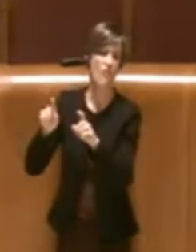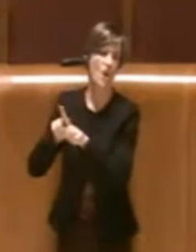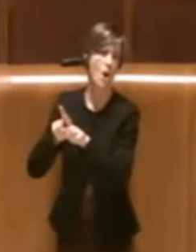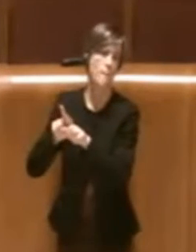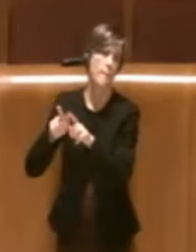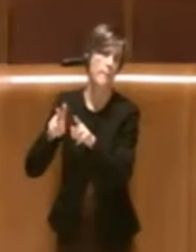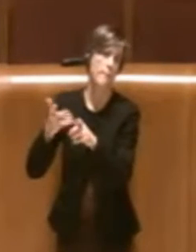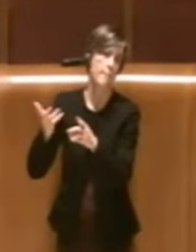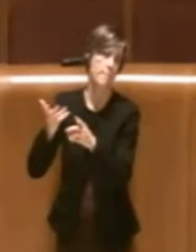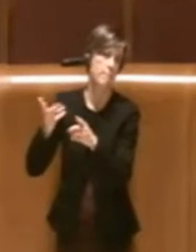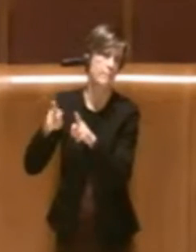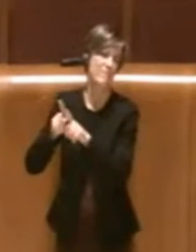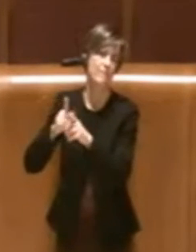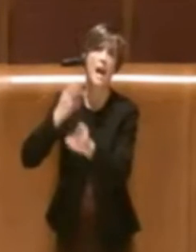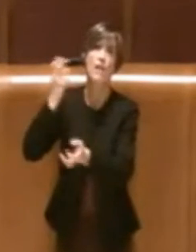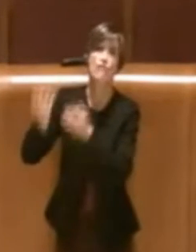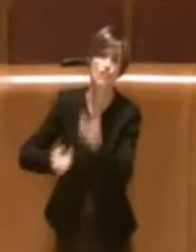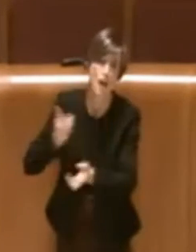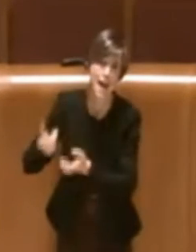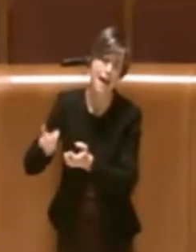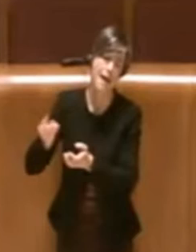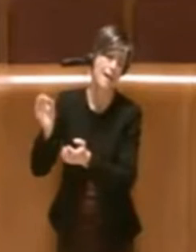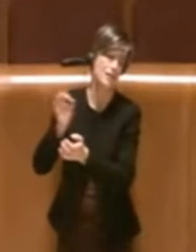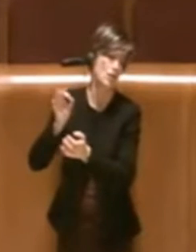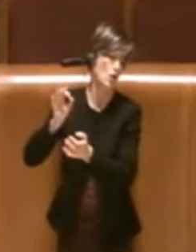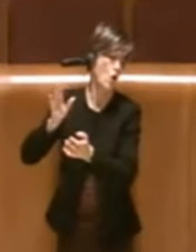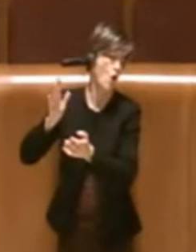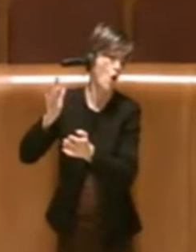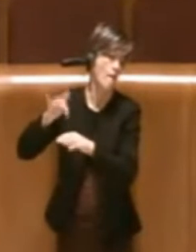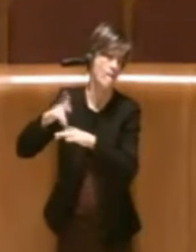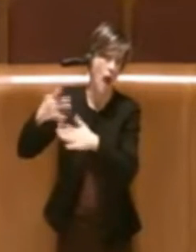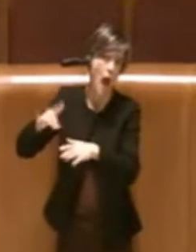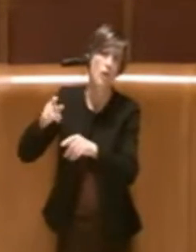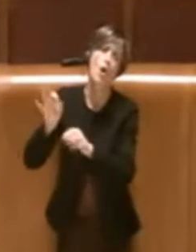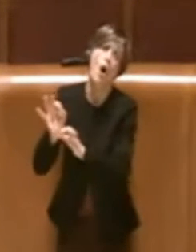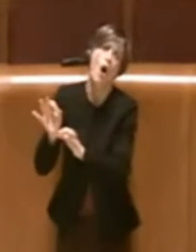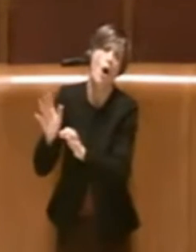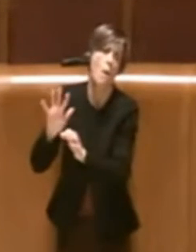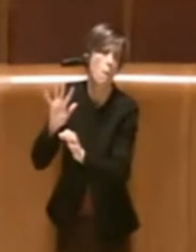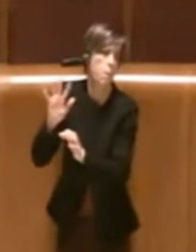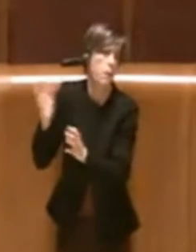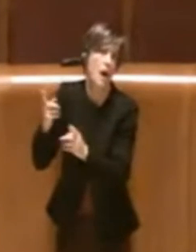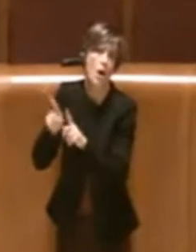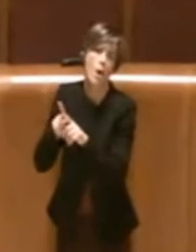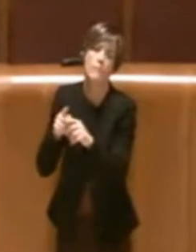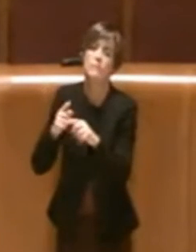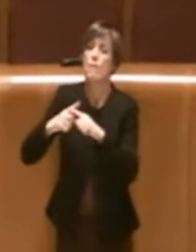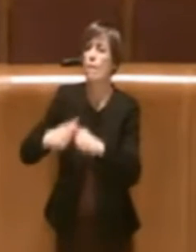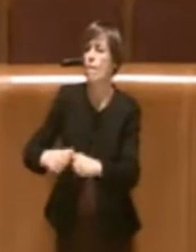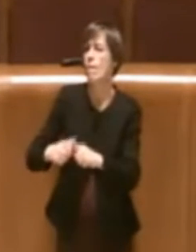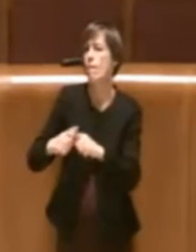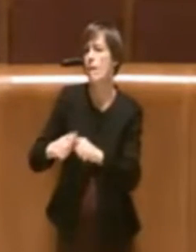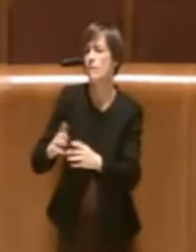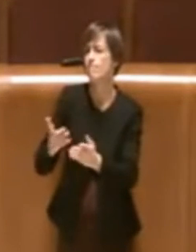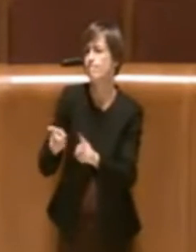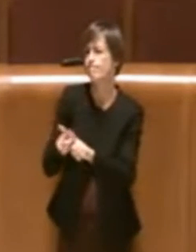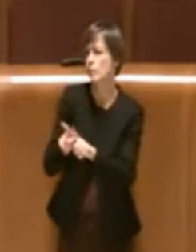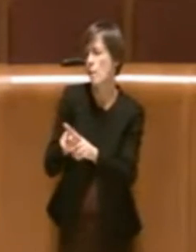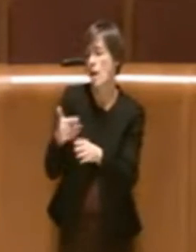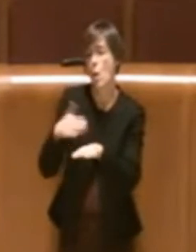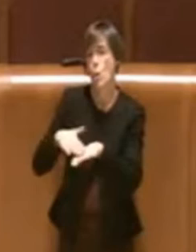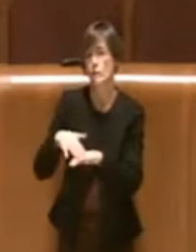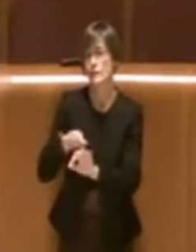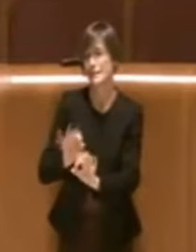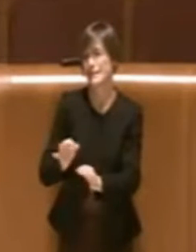a incendi che quindi restano lì senza nessun uso, come dicevo